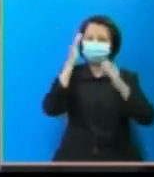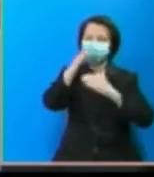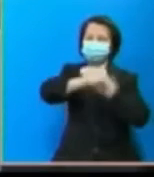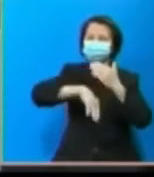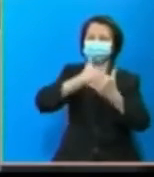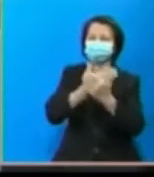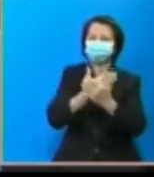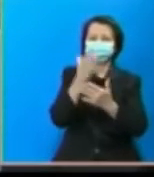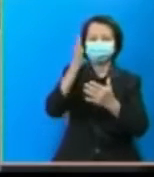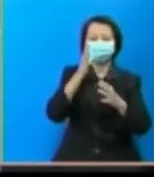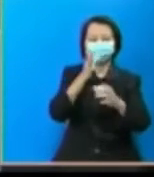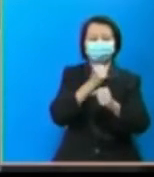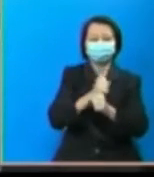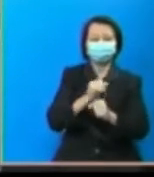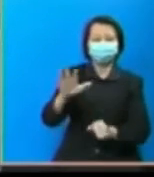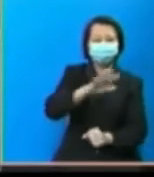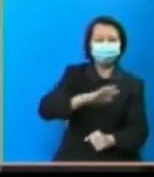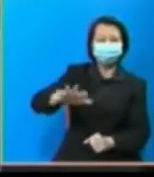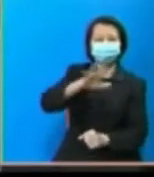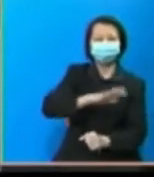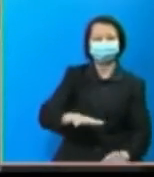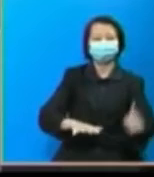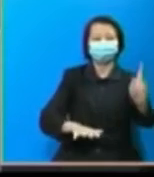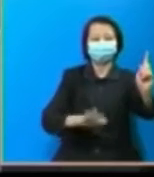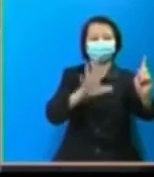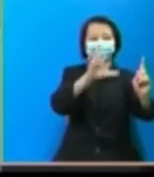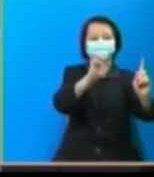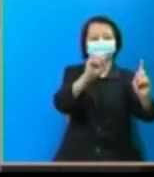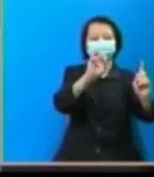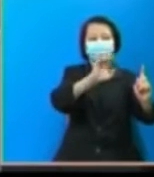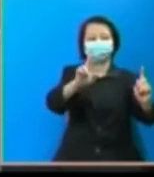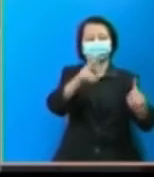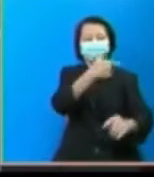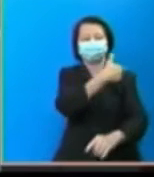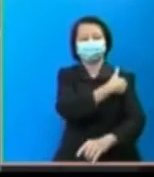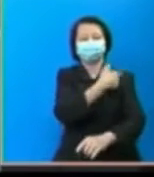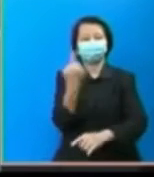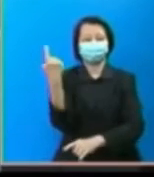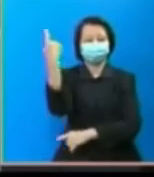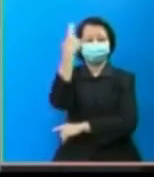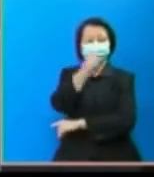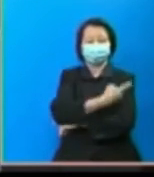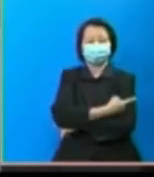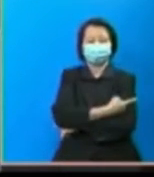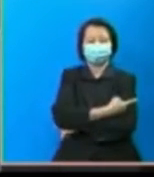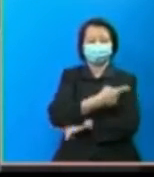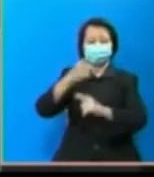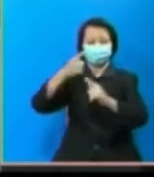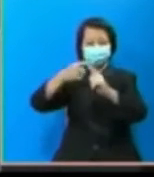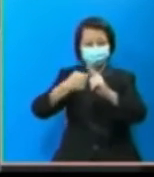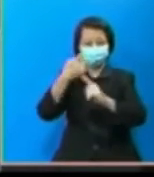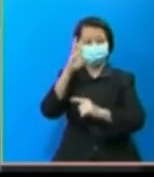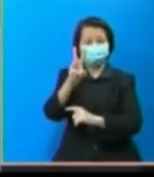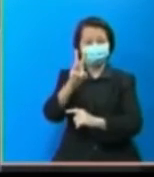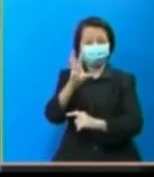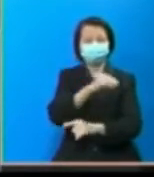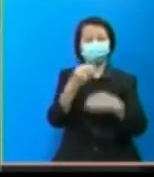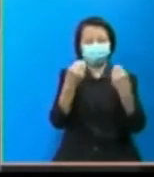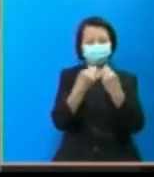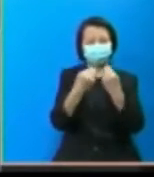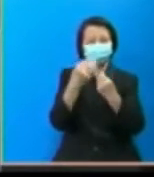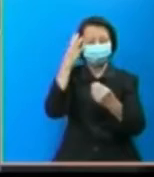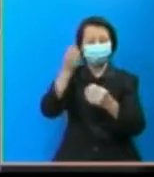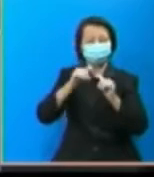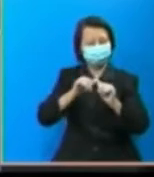akan mencapai puratos sebanyak 150.000 suntikan dosari menjelang Joon dan jumlah